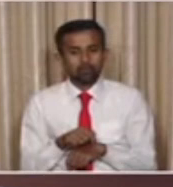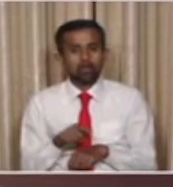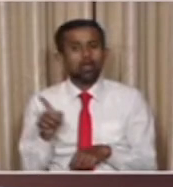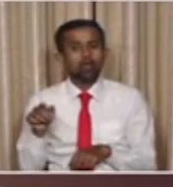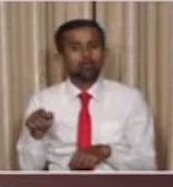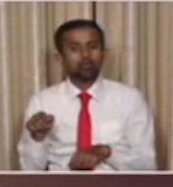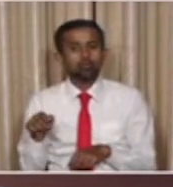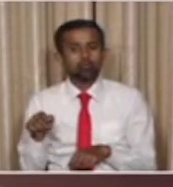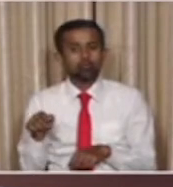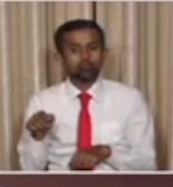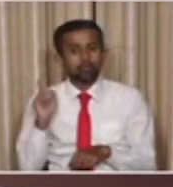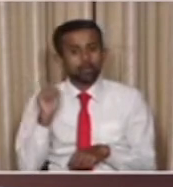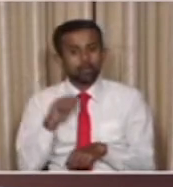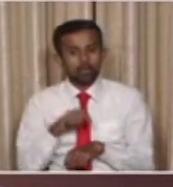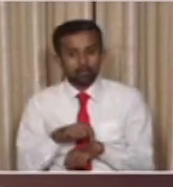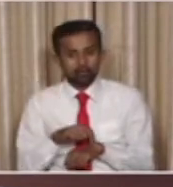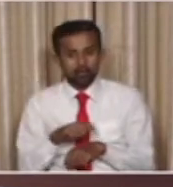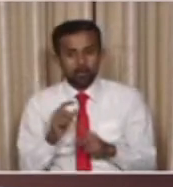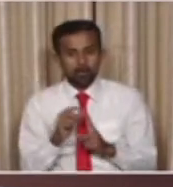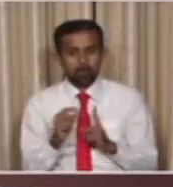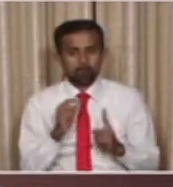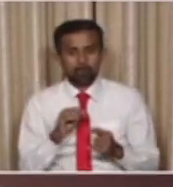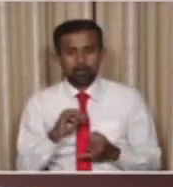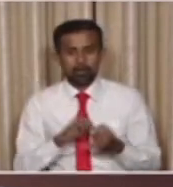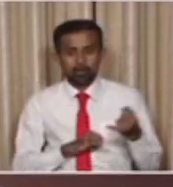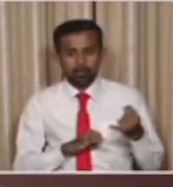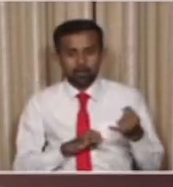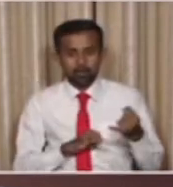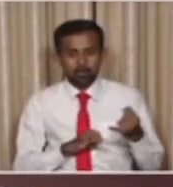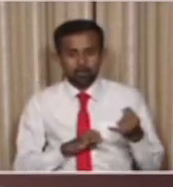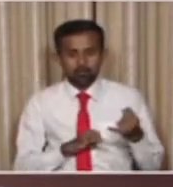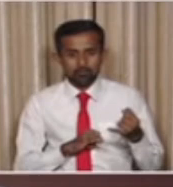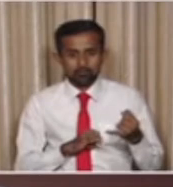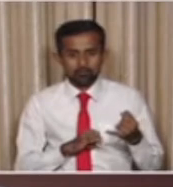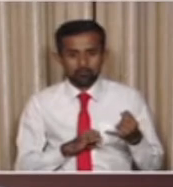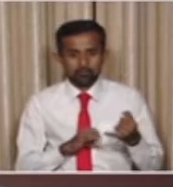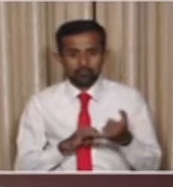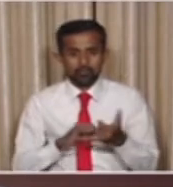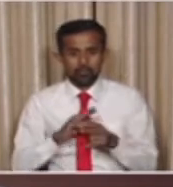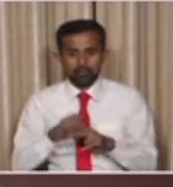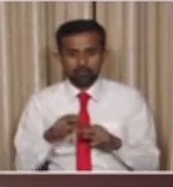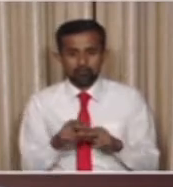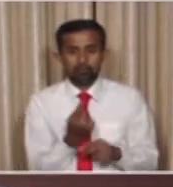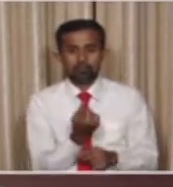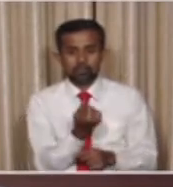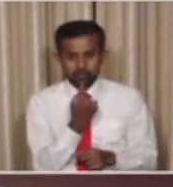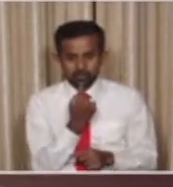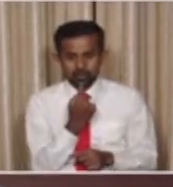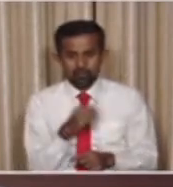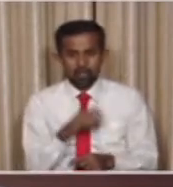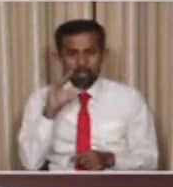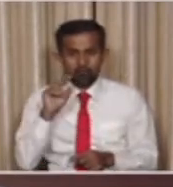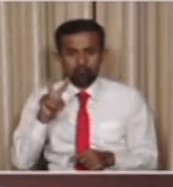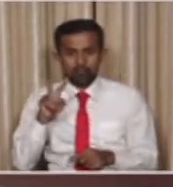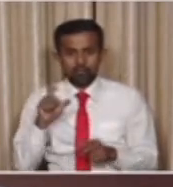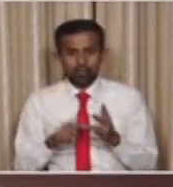කවුද? ඒ වෙලාවේදී පාර්ලිමේන්තු මහලේකම් තුමි විසින් කාර්ය මණ්ඩලය විසින් අපිට දැනුම් දෙනවා. අද හවස දෙකට